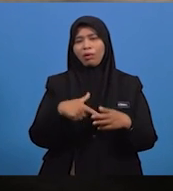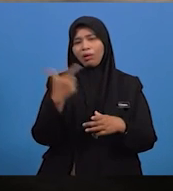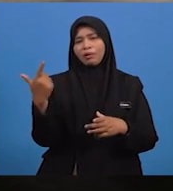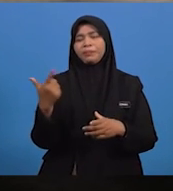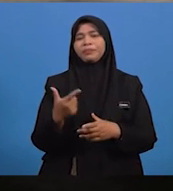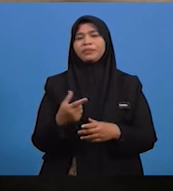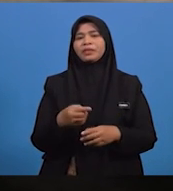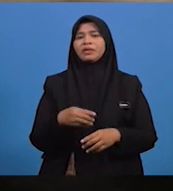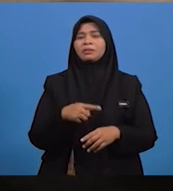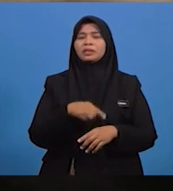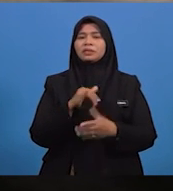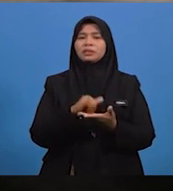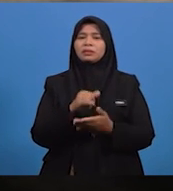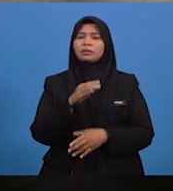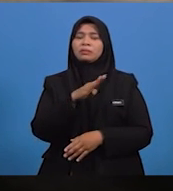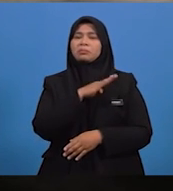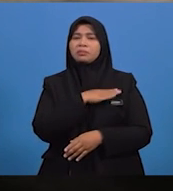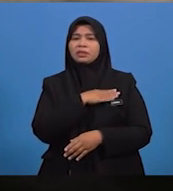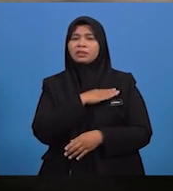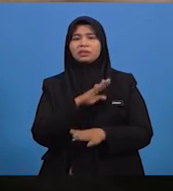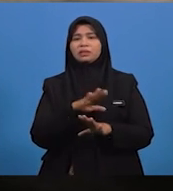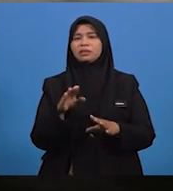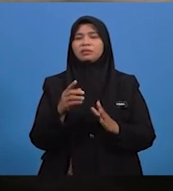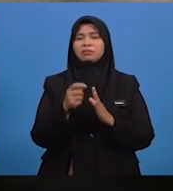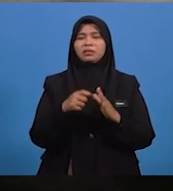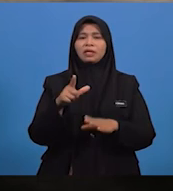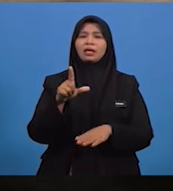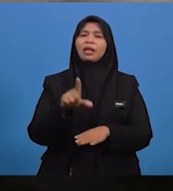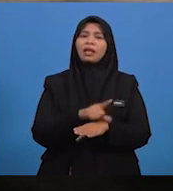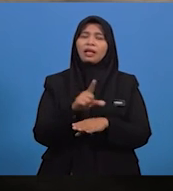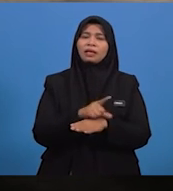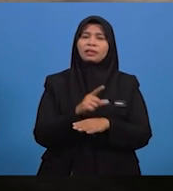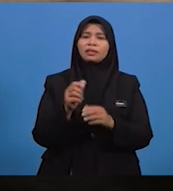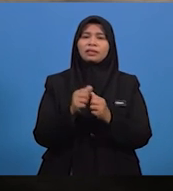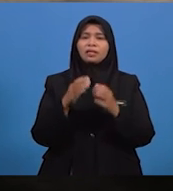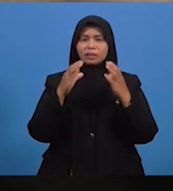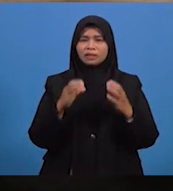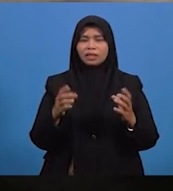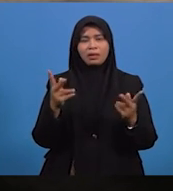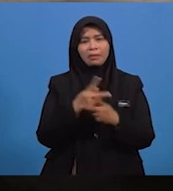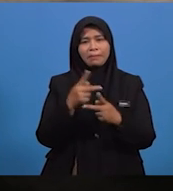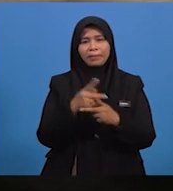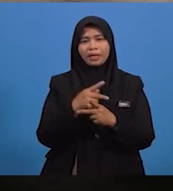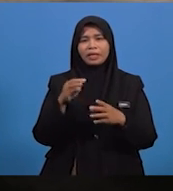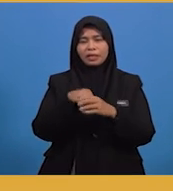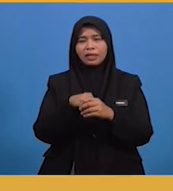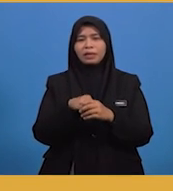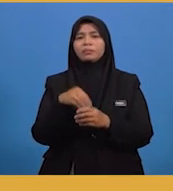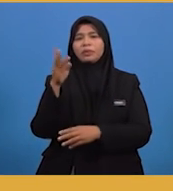tanah Melayu pada masa itu tidak terlatih dengan cara peperangan di dalam